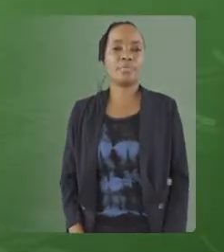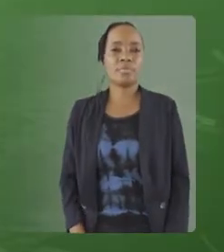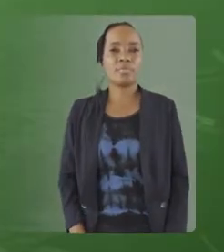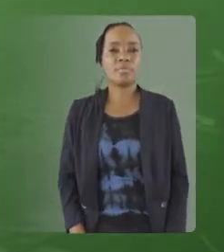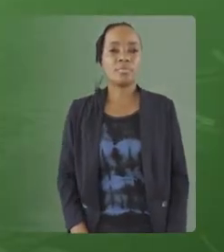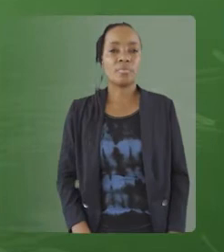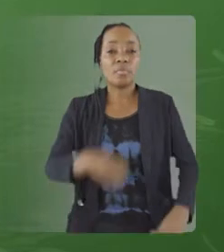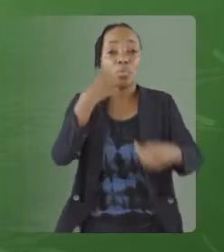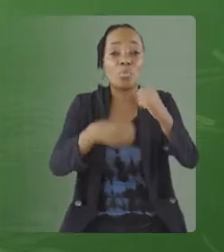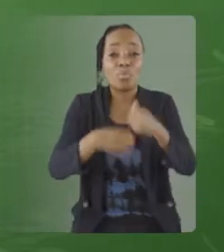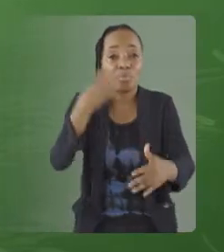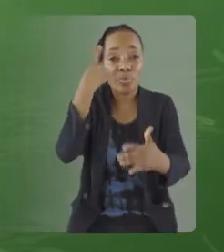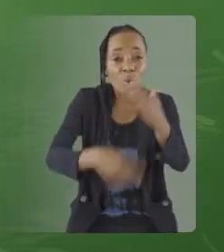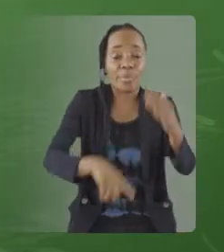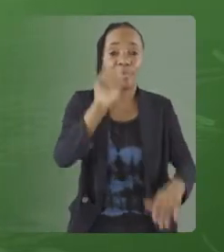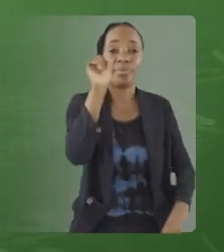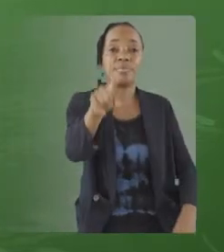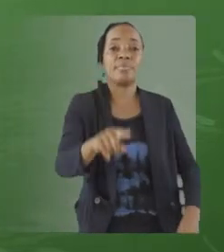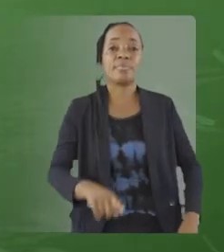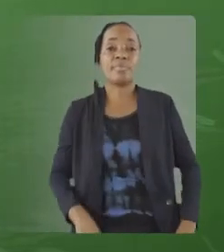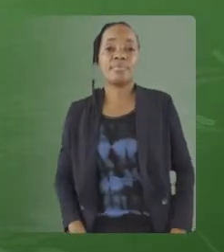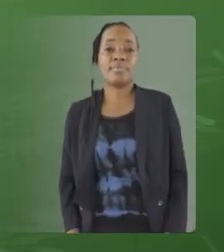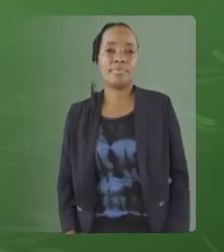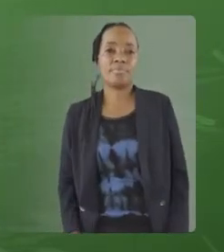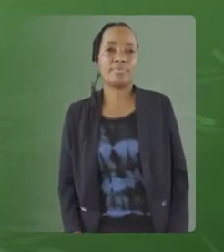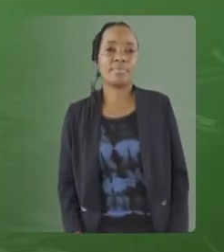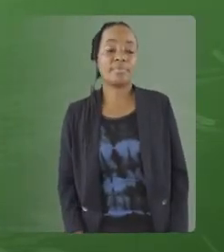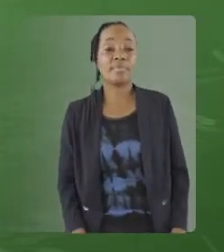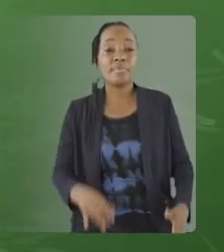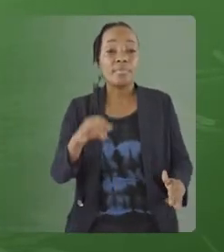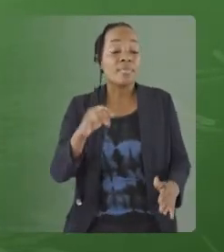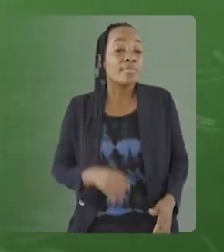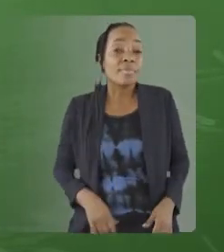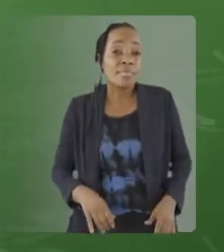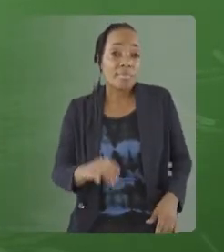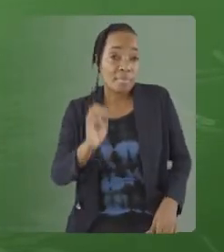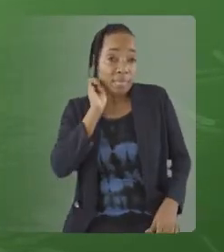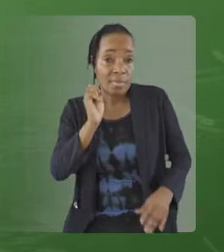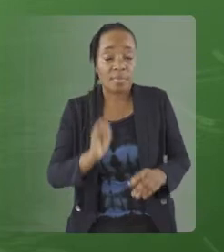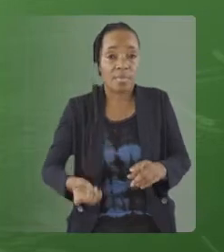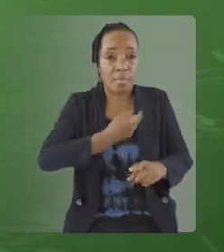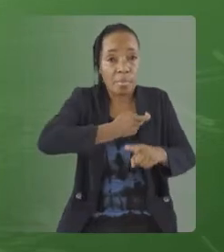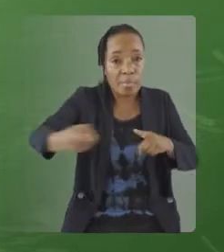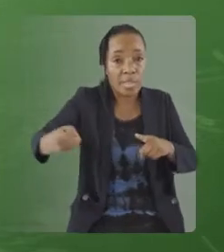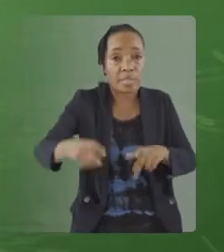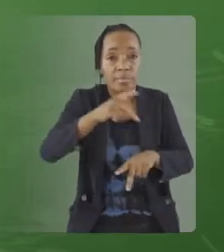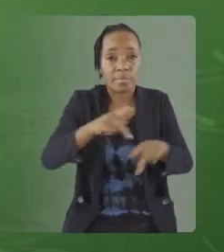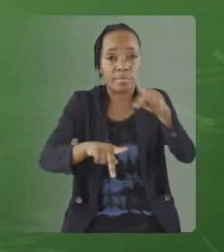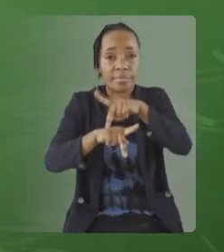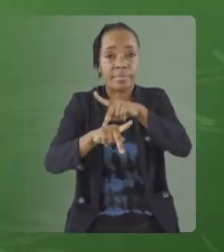Qu'est-il arrivé à cette élève? Cette élève s'est blessée au